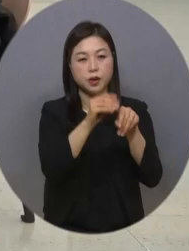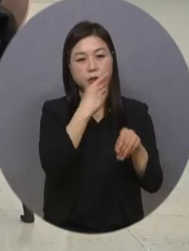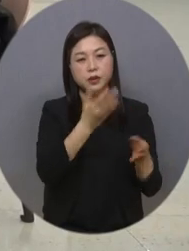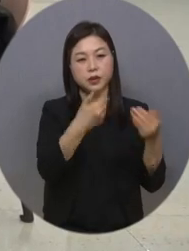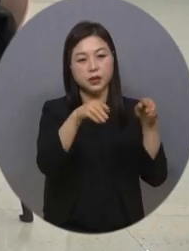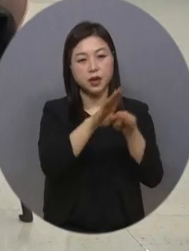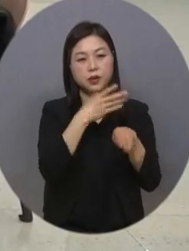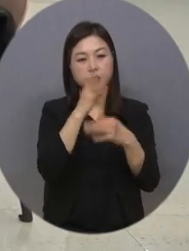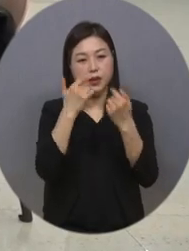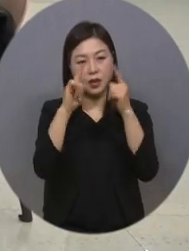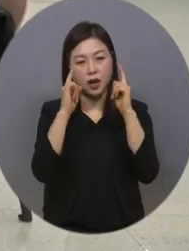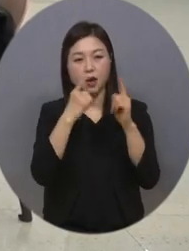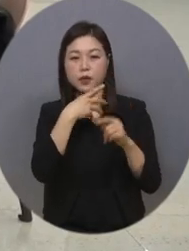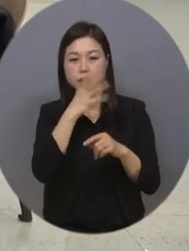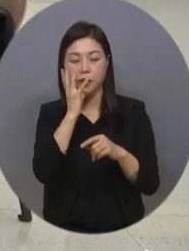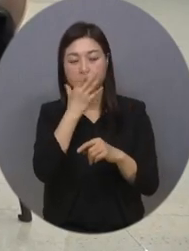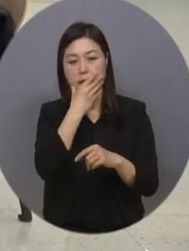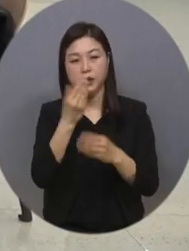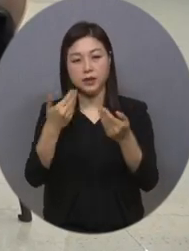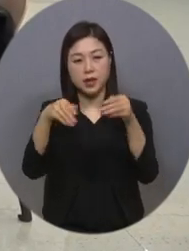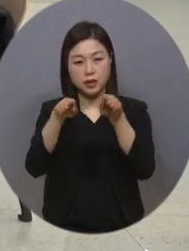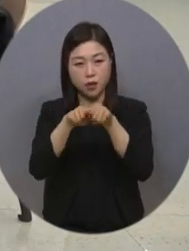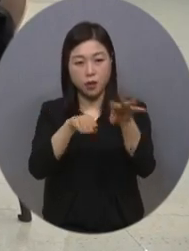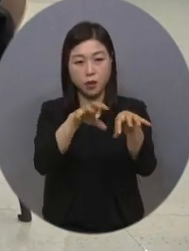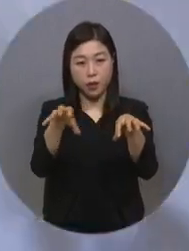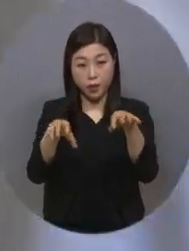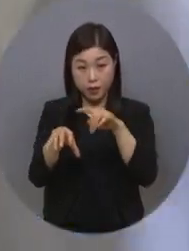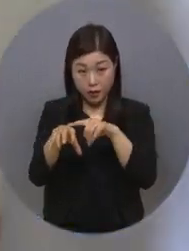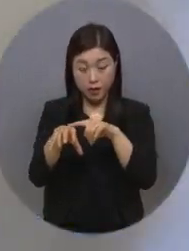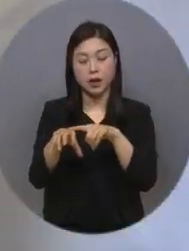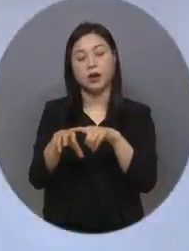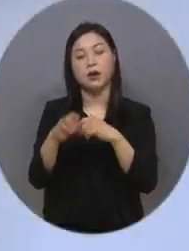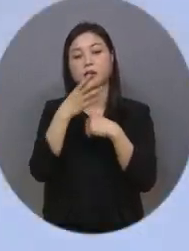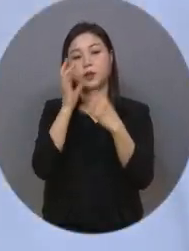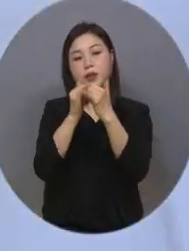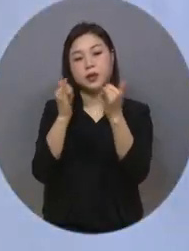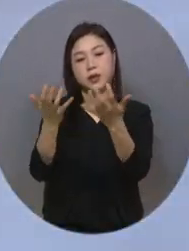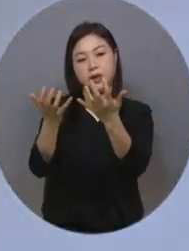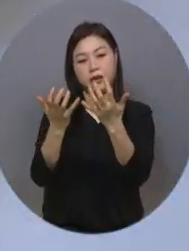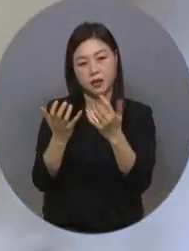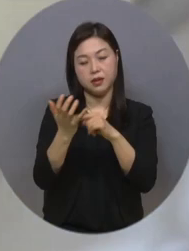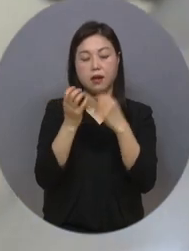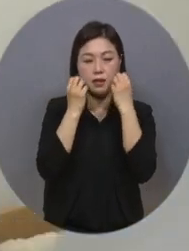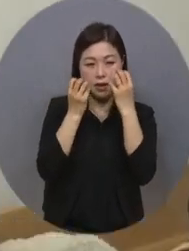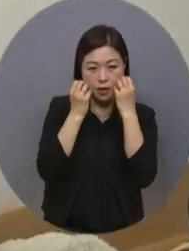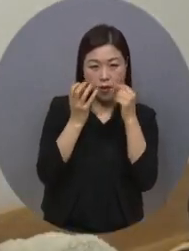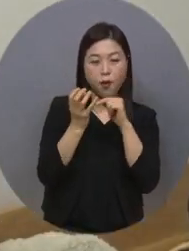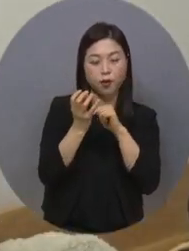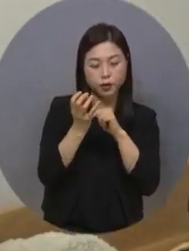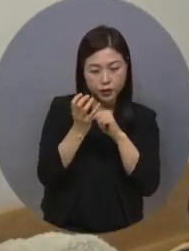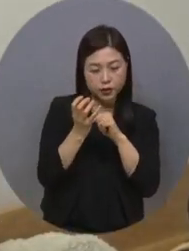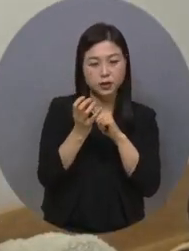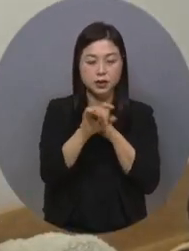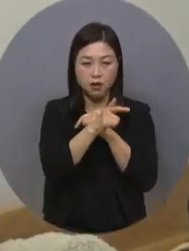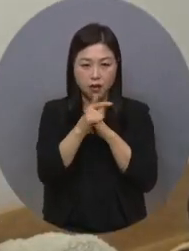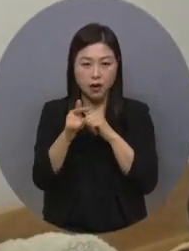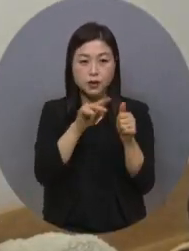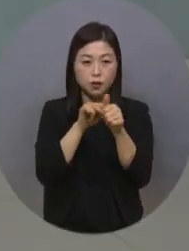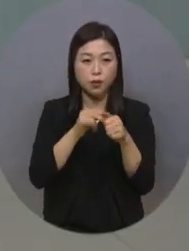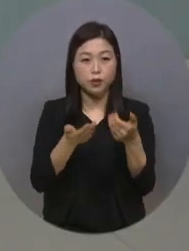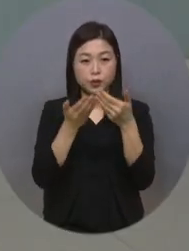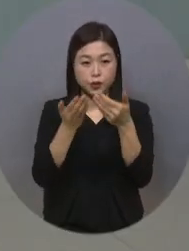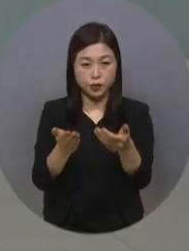노인대학, 노인복지센터 이용 어르신들이 참여해 새로운 방향을 제시하는 건강교실에 대한 기대를